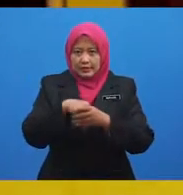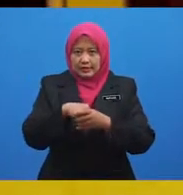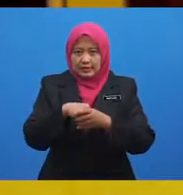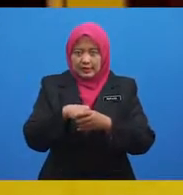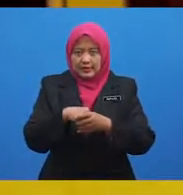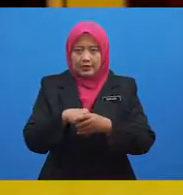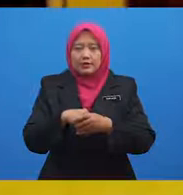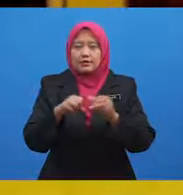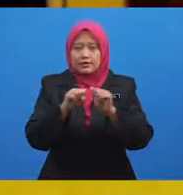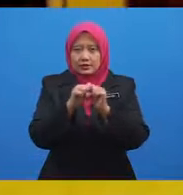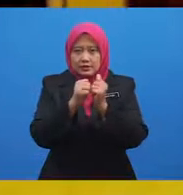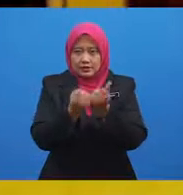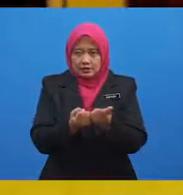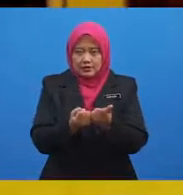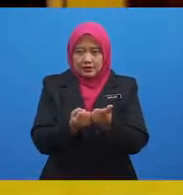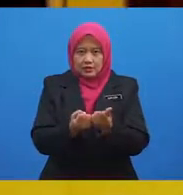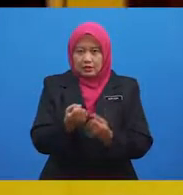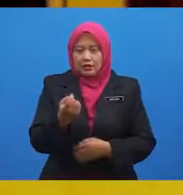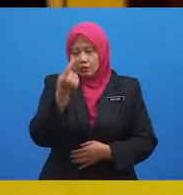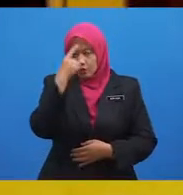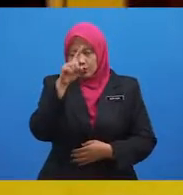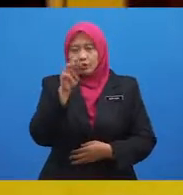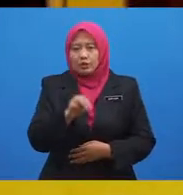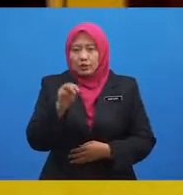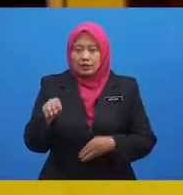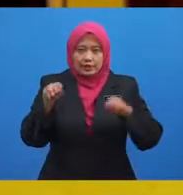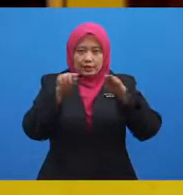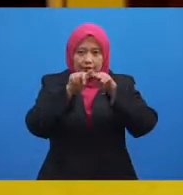sastra yang dikaji oleh murid-murid tingkatan 5.